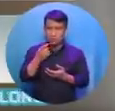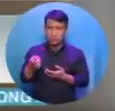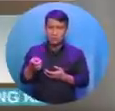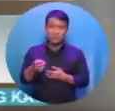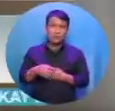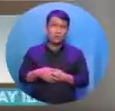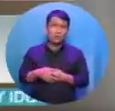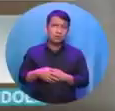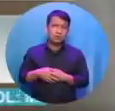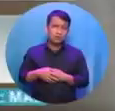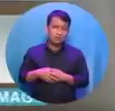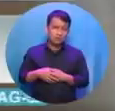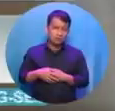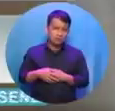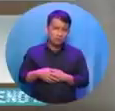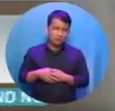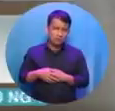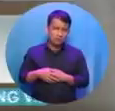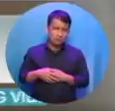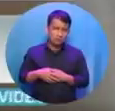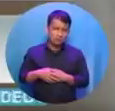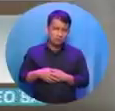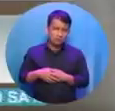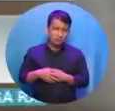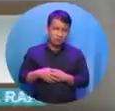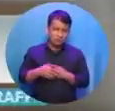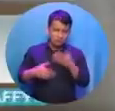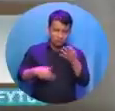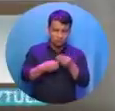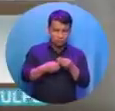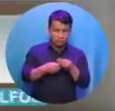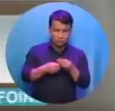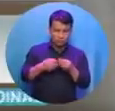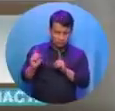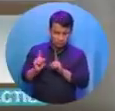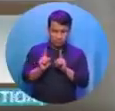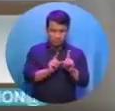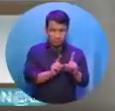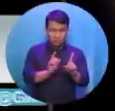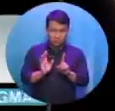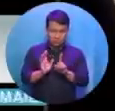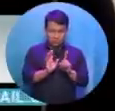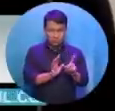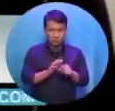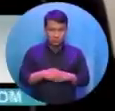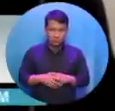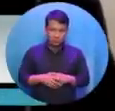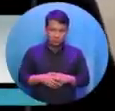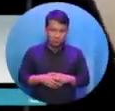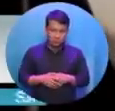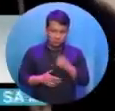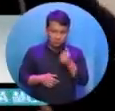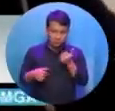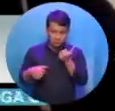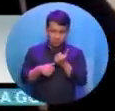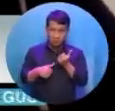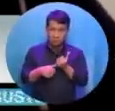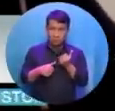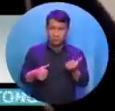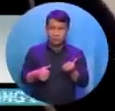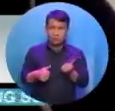yon? Hindi po, hindi po. Meron pang kwento dyan? Samahan po nila ako, sir. Okay. Pa rin po silang assist na ginawa. Ano